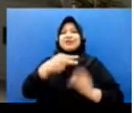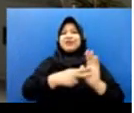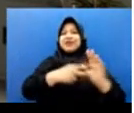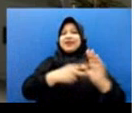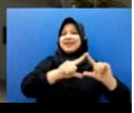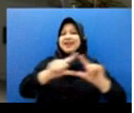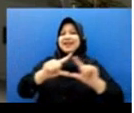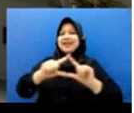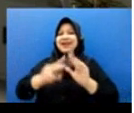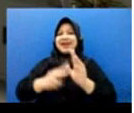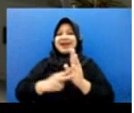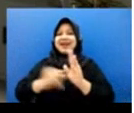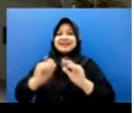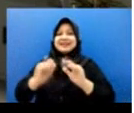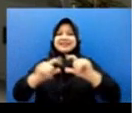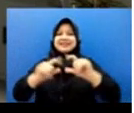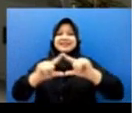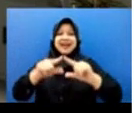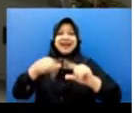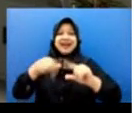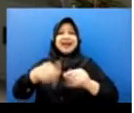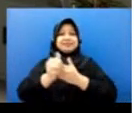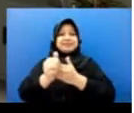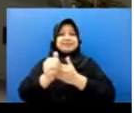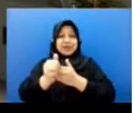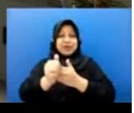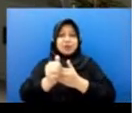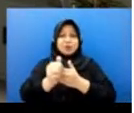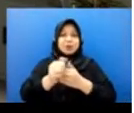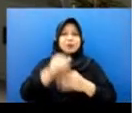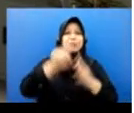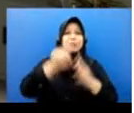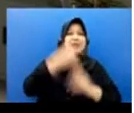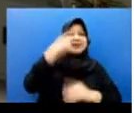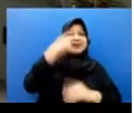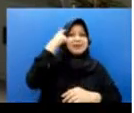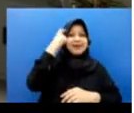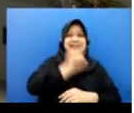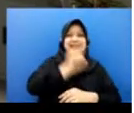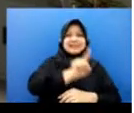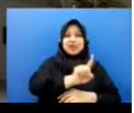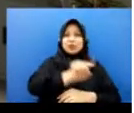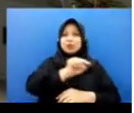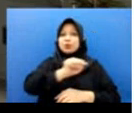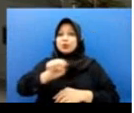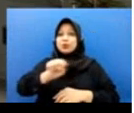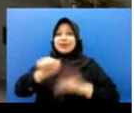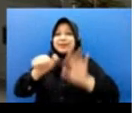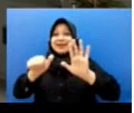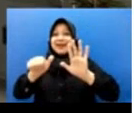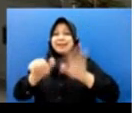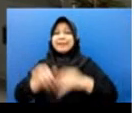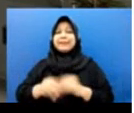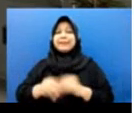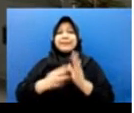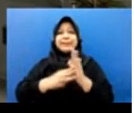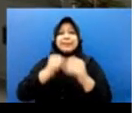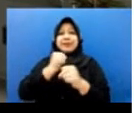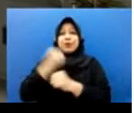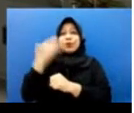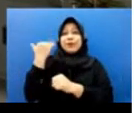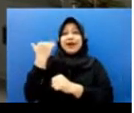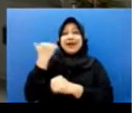Bapak dan Ibu dari pelajaran 1 sampai di pelajaran yang ke-6. Kita minggu kemarin sudah melakukan pelajaran yang pertama,